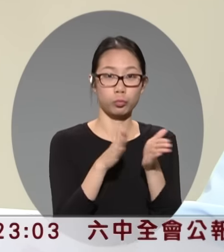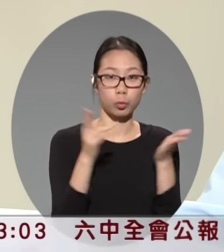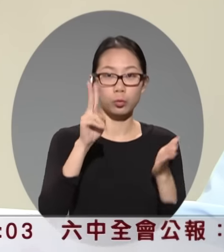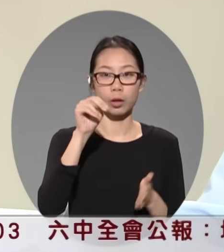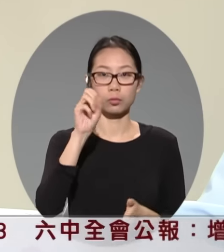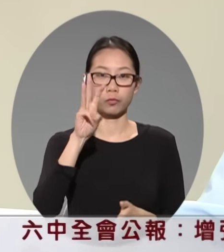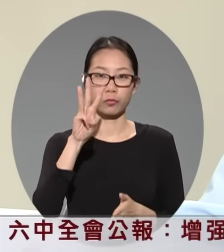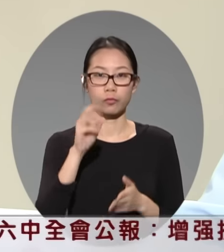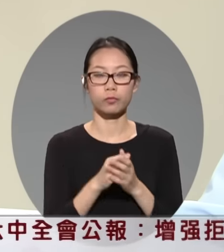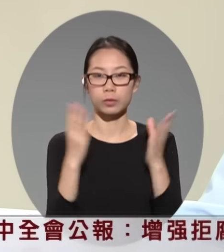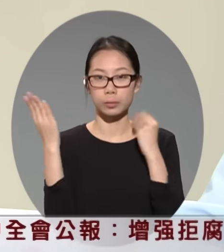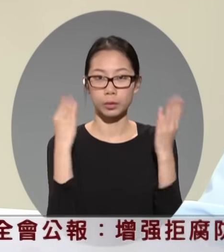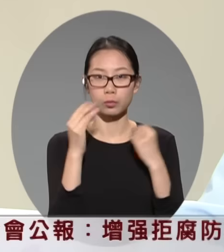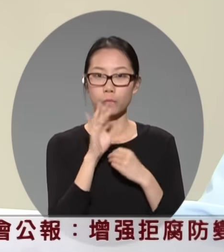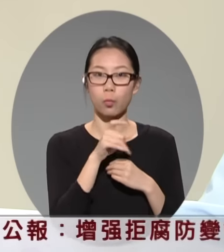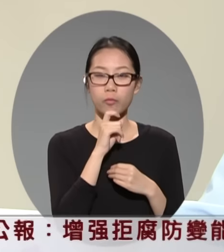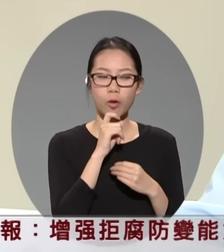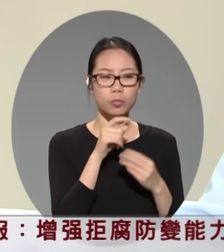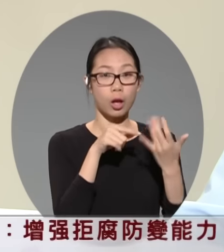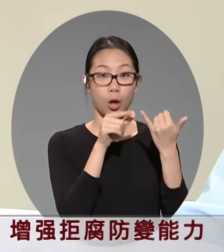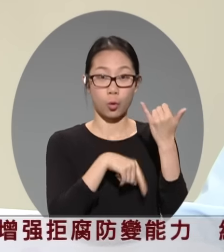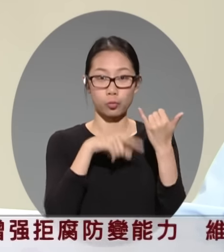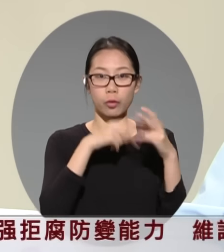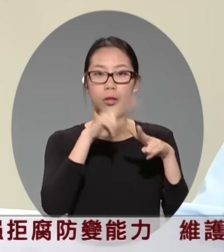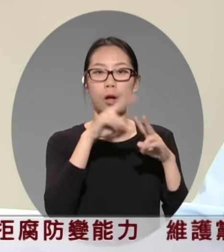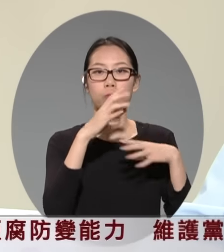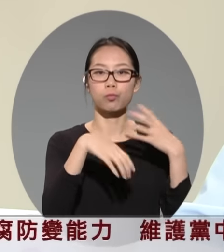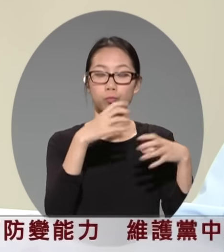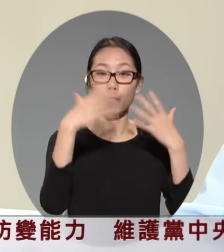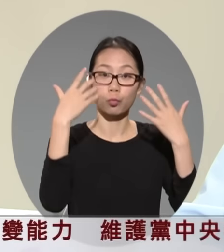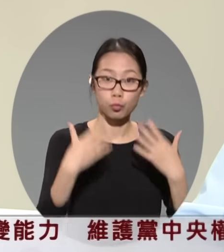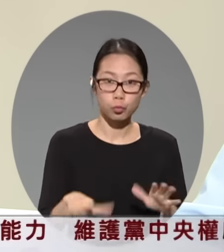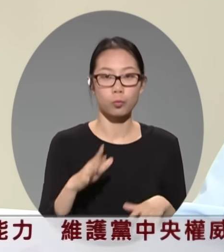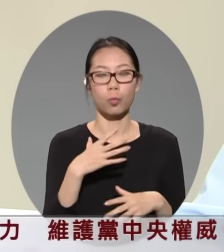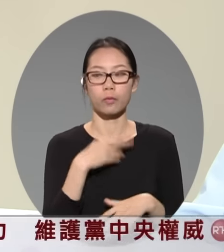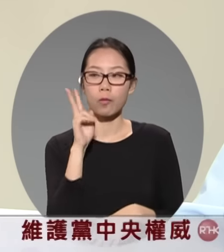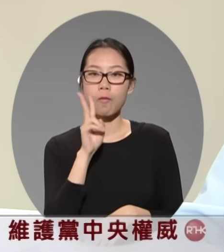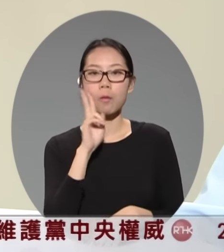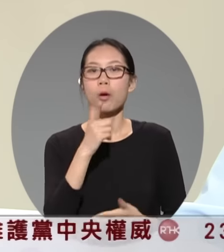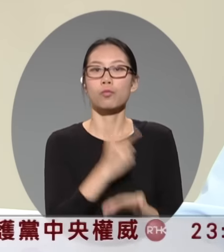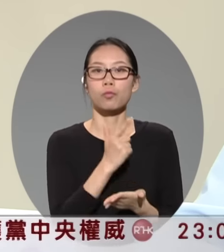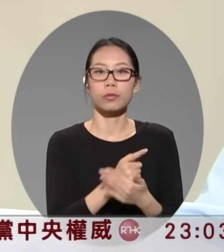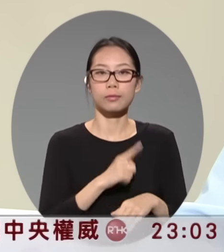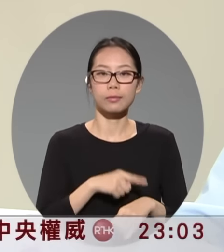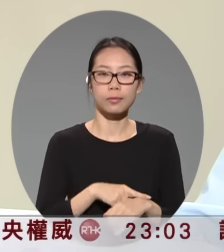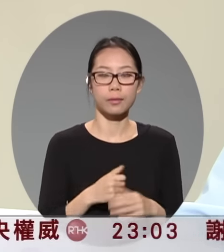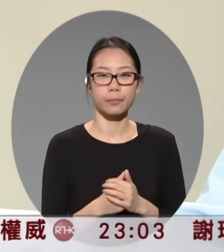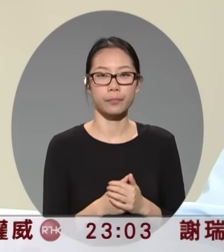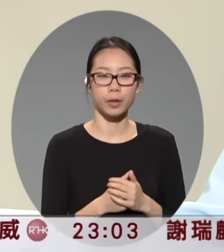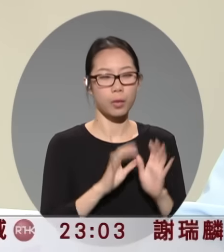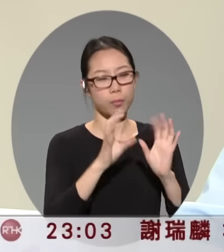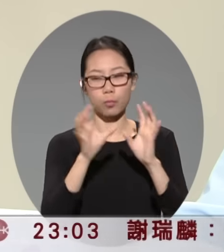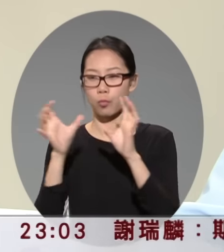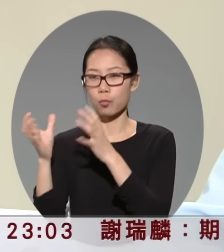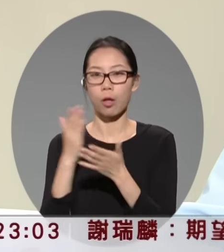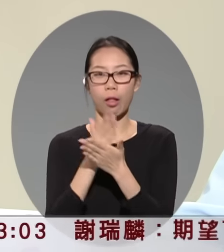京咧舉行嘅六中全會閉幕啊，呢兩個星期咧會係關鍵咧嘅時間。各相關部門咧正喺度整理啦熱門人選咧嘅